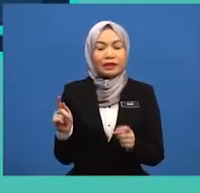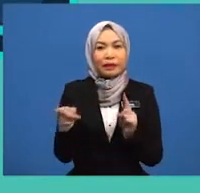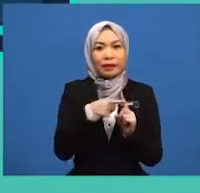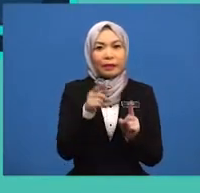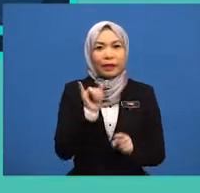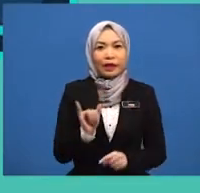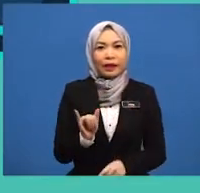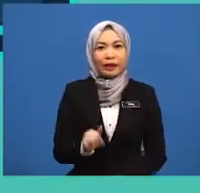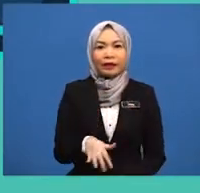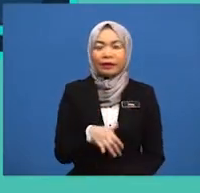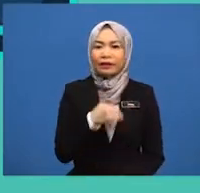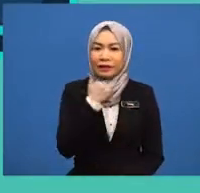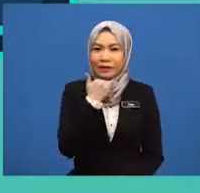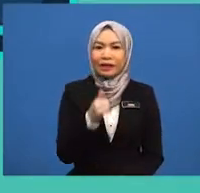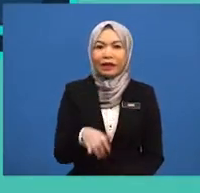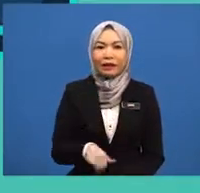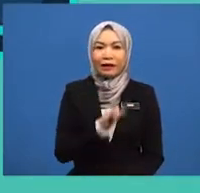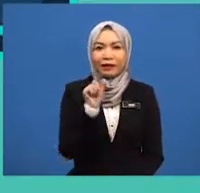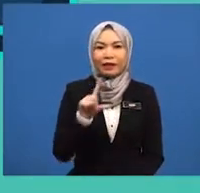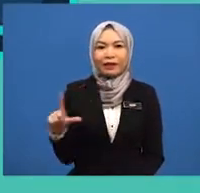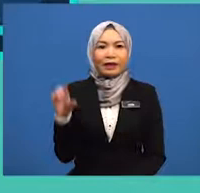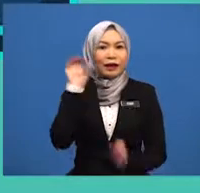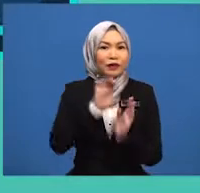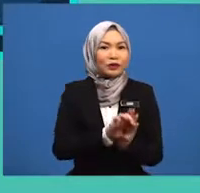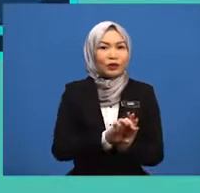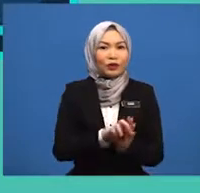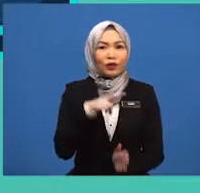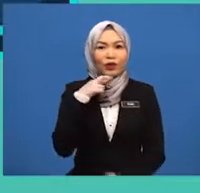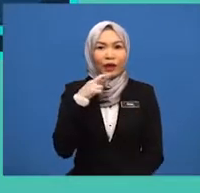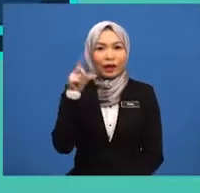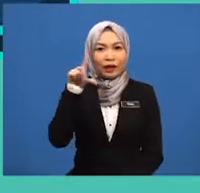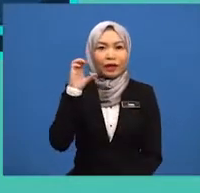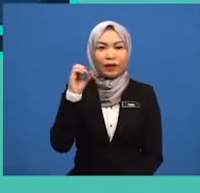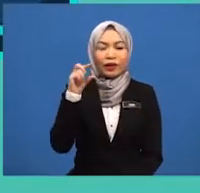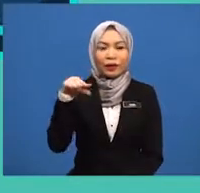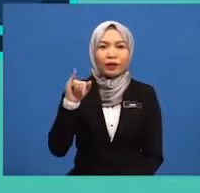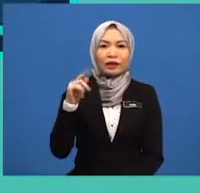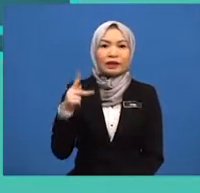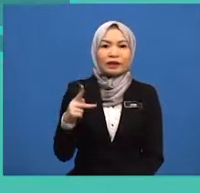yang salah adalah merupakan satu contoh ralat logik.